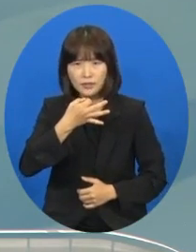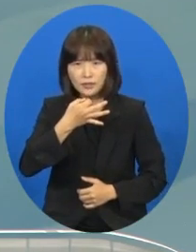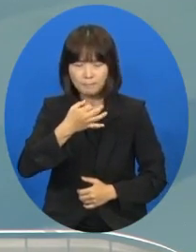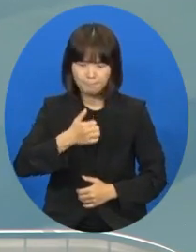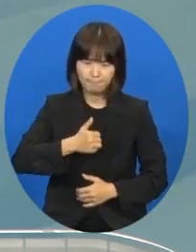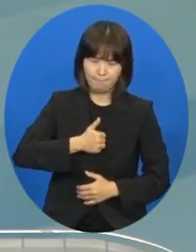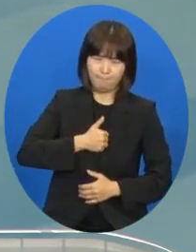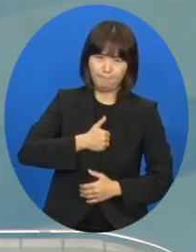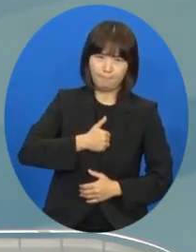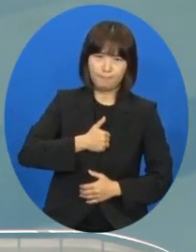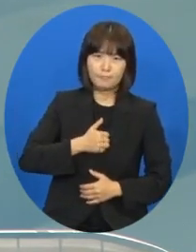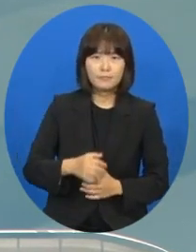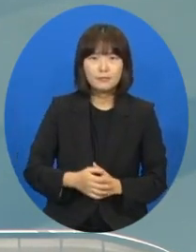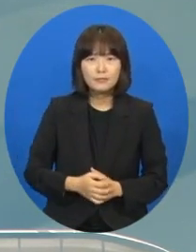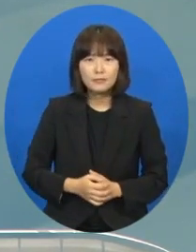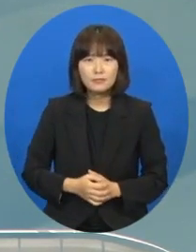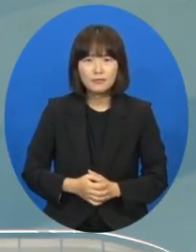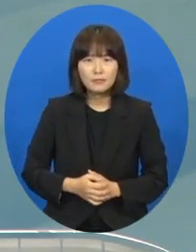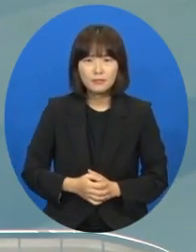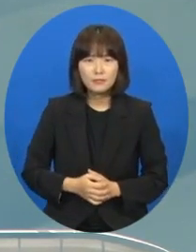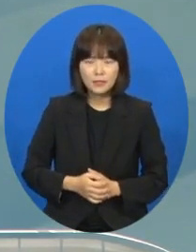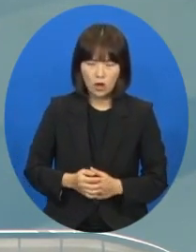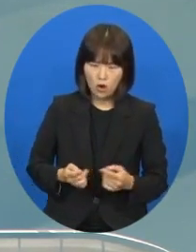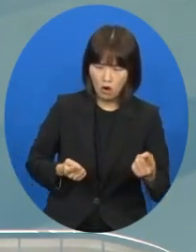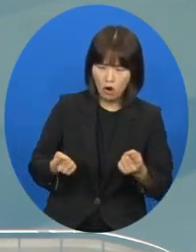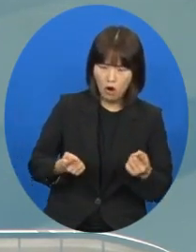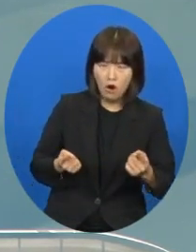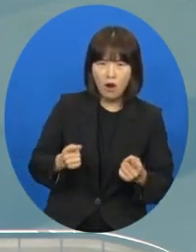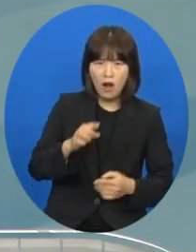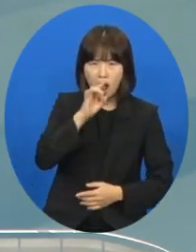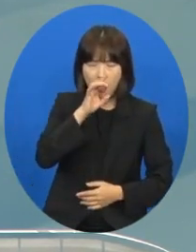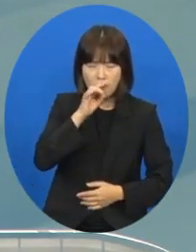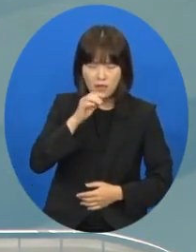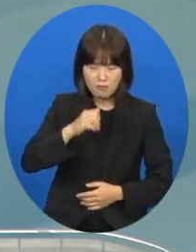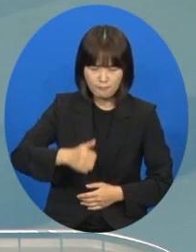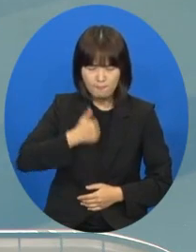자존심, 그리고 이 억제되지 않는 어떤 분노,